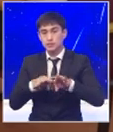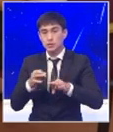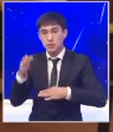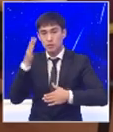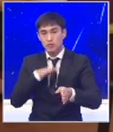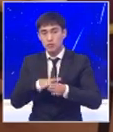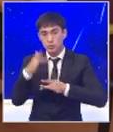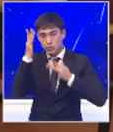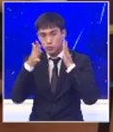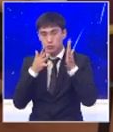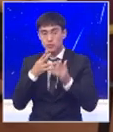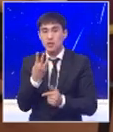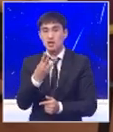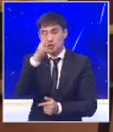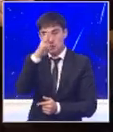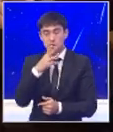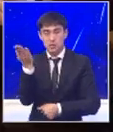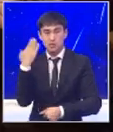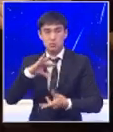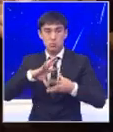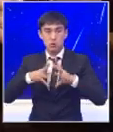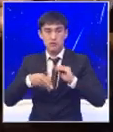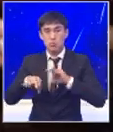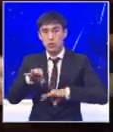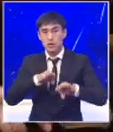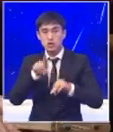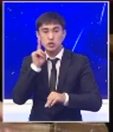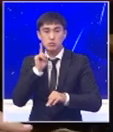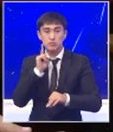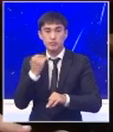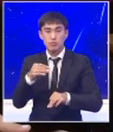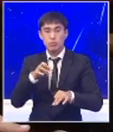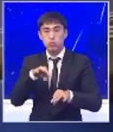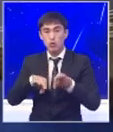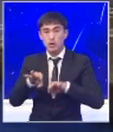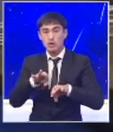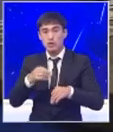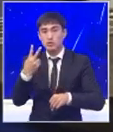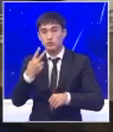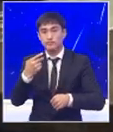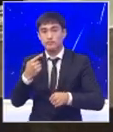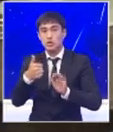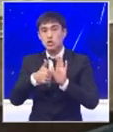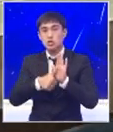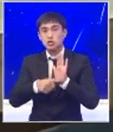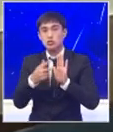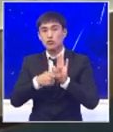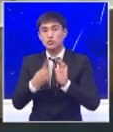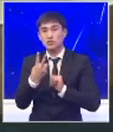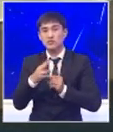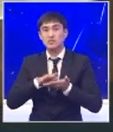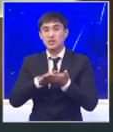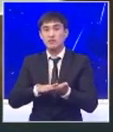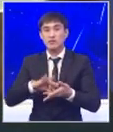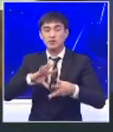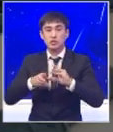стоит отметить что три месяца назад были подведены итоги проекта Жас Проджект из двух регионов на конкурс поступило 682 заявки